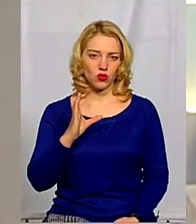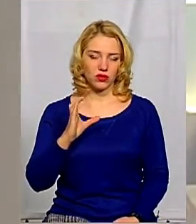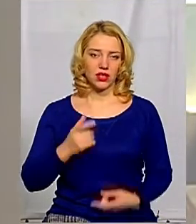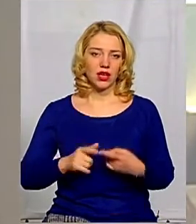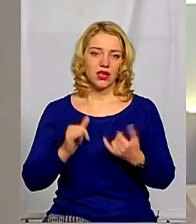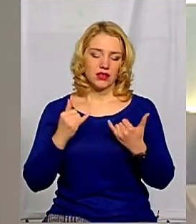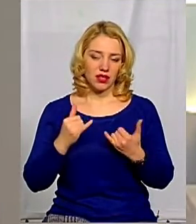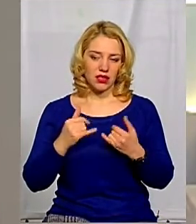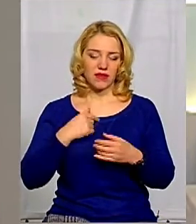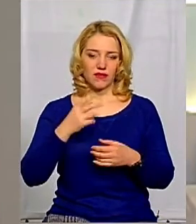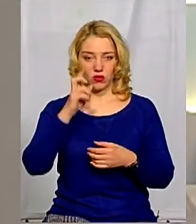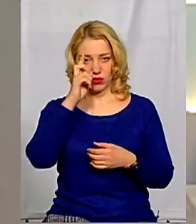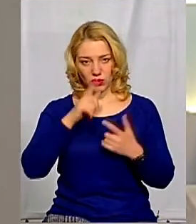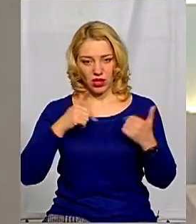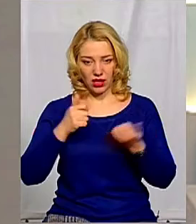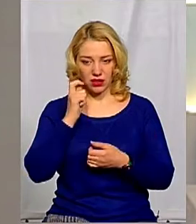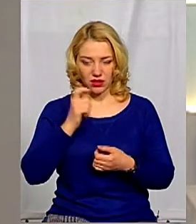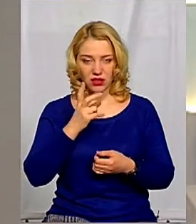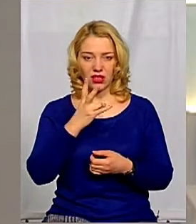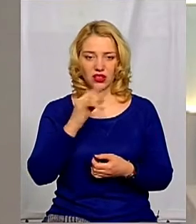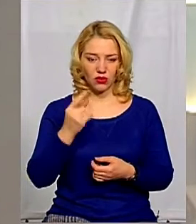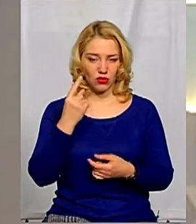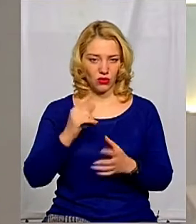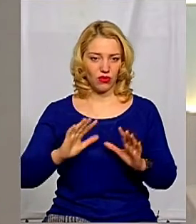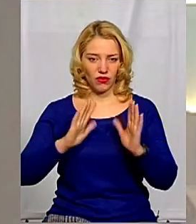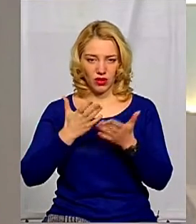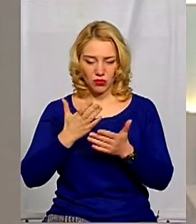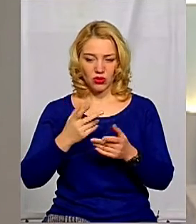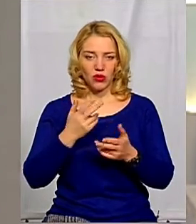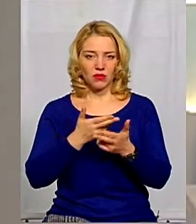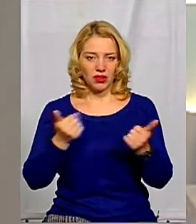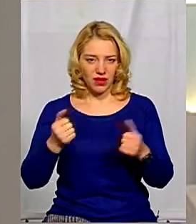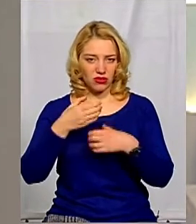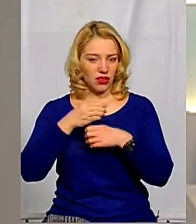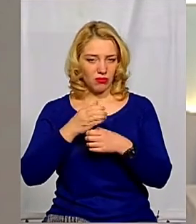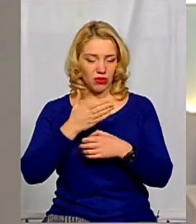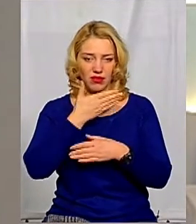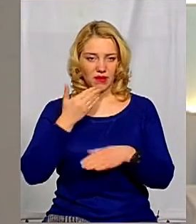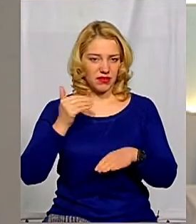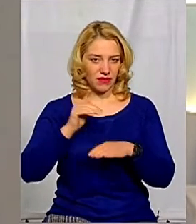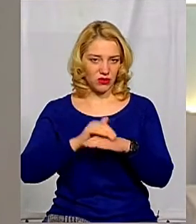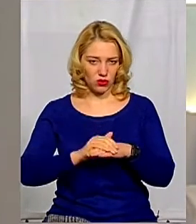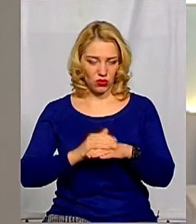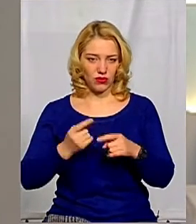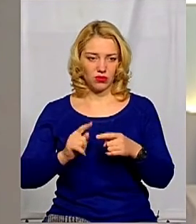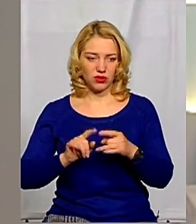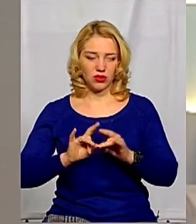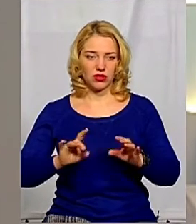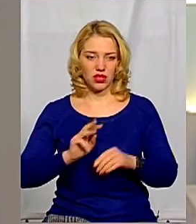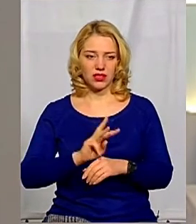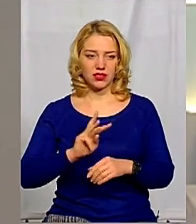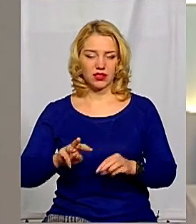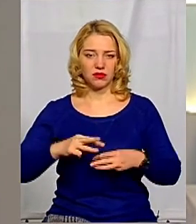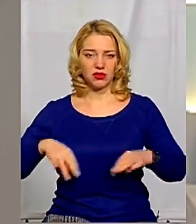Україні жодного лабораторно підтвердженого випадку коронавірусу не зафіксовано. Про це інформує сайт Міністерства охорони здоров'я